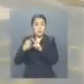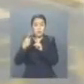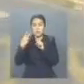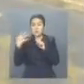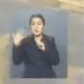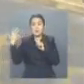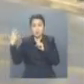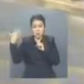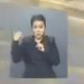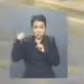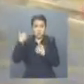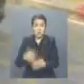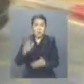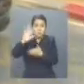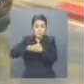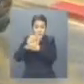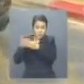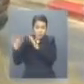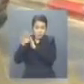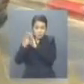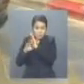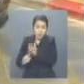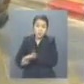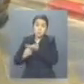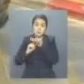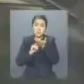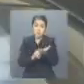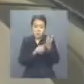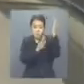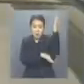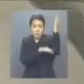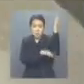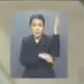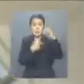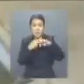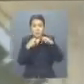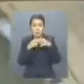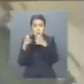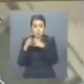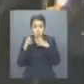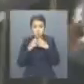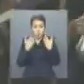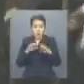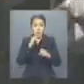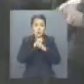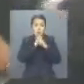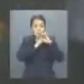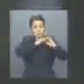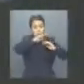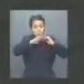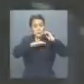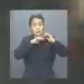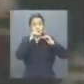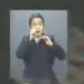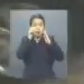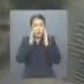การเสนอแผนงานตามยุทธศาสตร์การแก้ไขปัญหาความไม่สงบจังหวัดชายแดนภาคใต้เพื่อให้การทำงานเกิดการบูรณาการของ17กระทรว